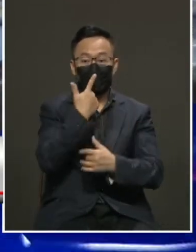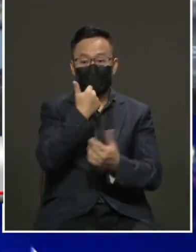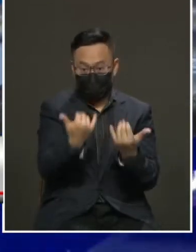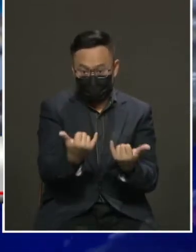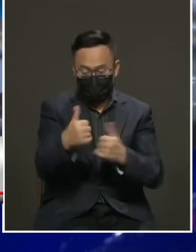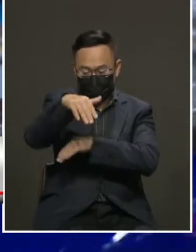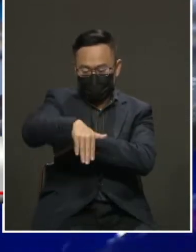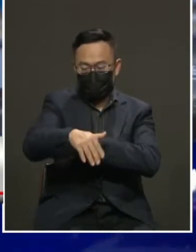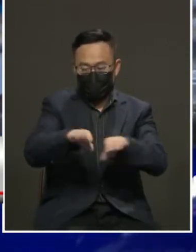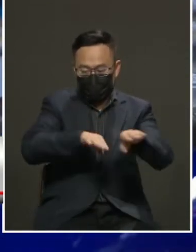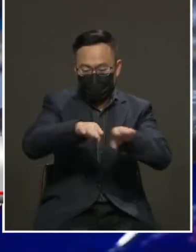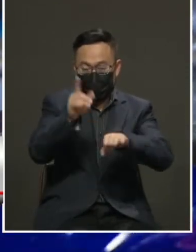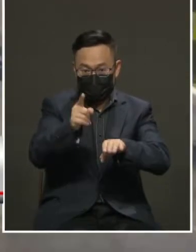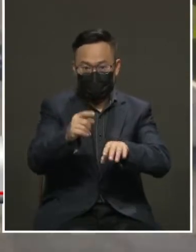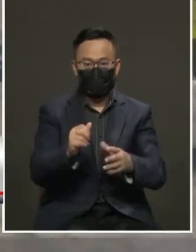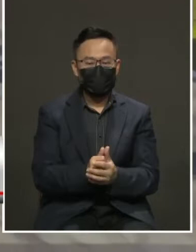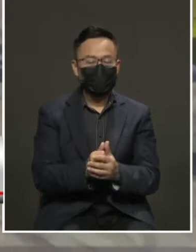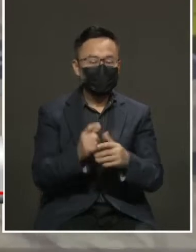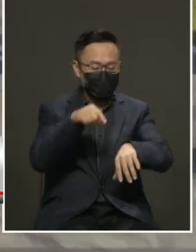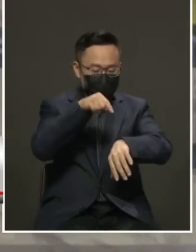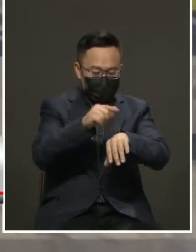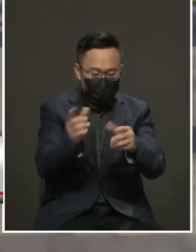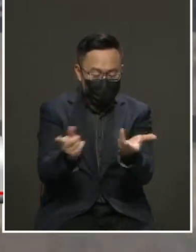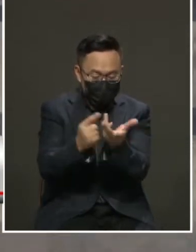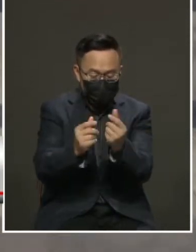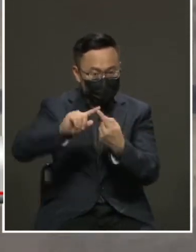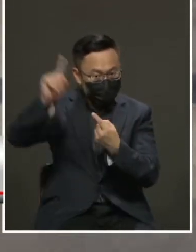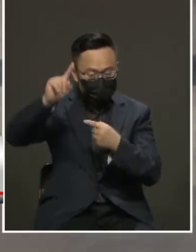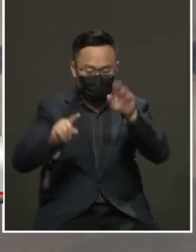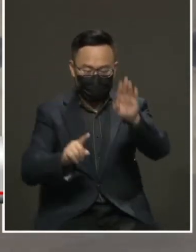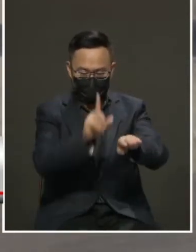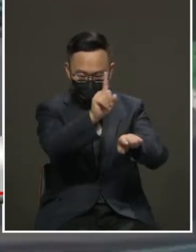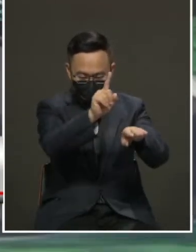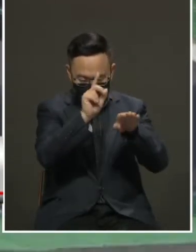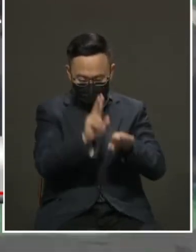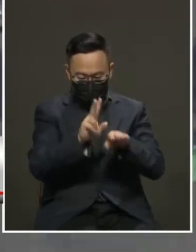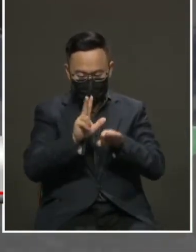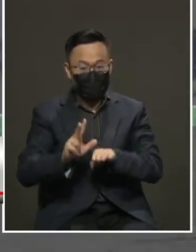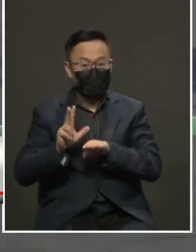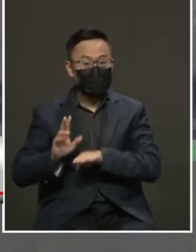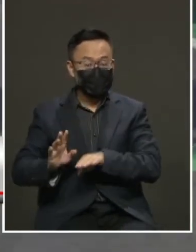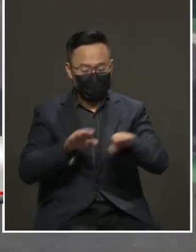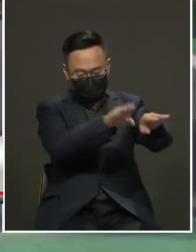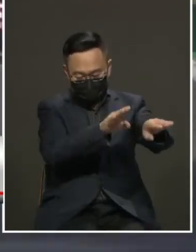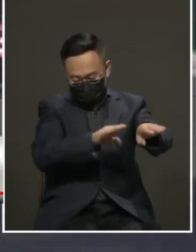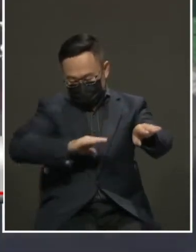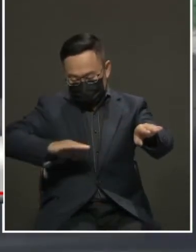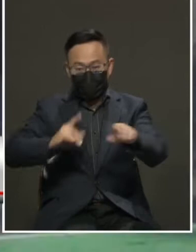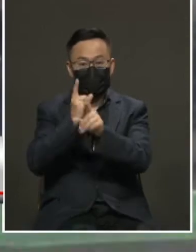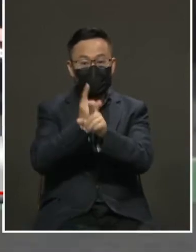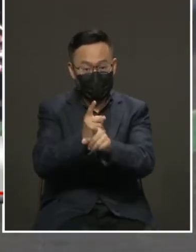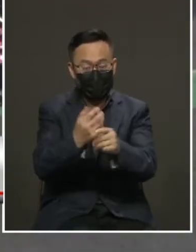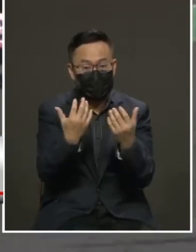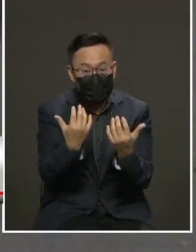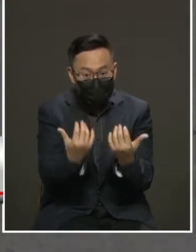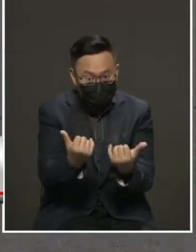ร์ค่ะนักขับจากโมนาโกจากทีมเฟอร์รารี่ค่ะที่ทำเวลาดีที่สุดที่1นาที 20.161 วินาทีก็สาม